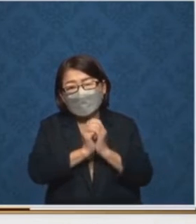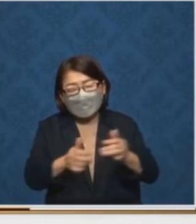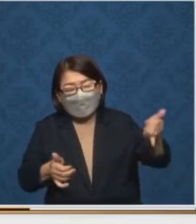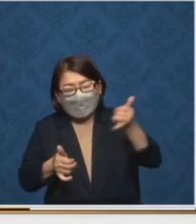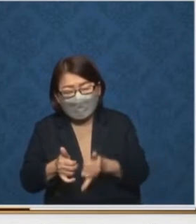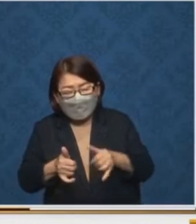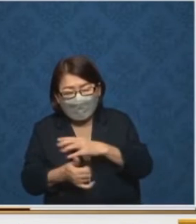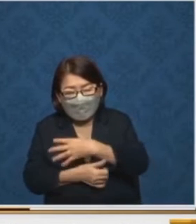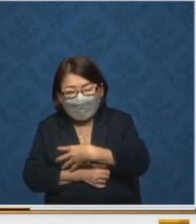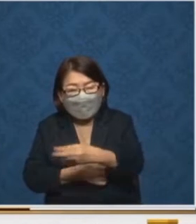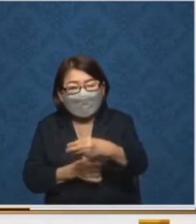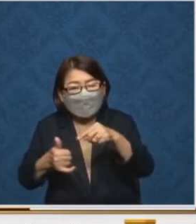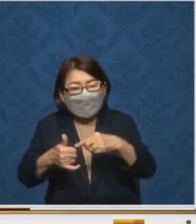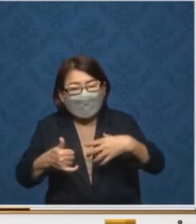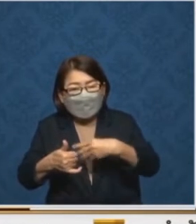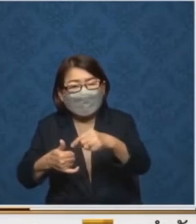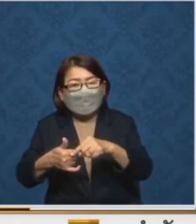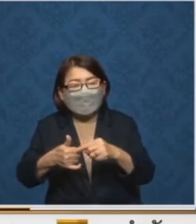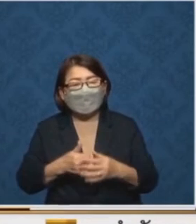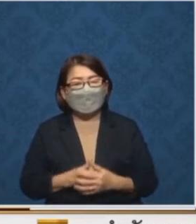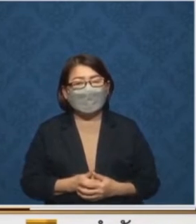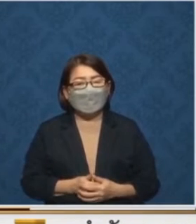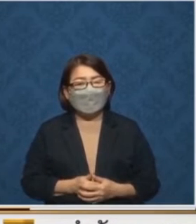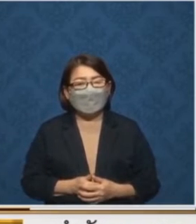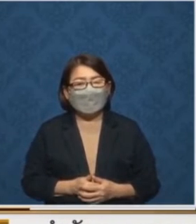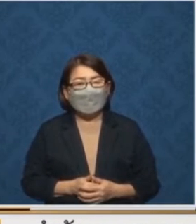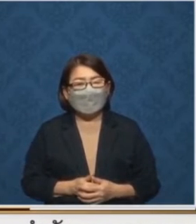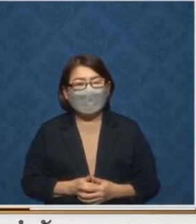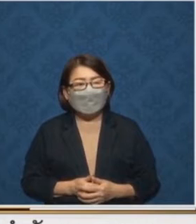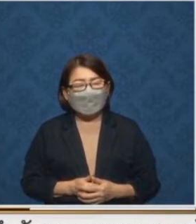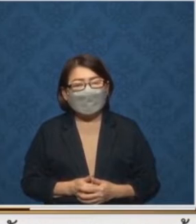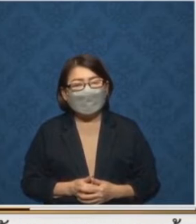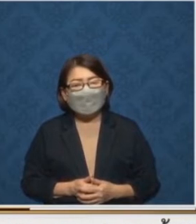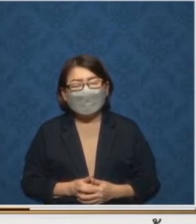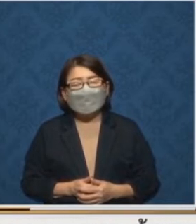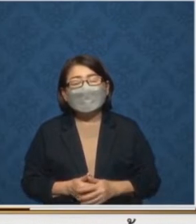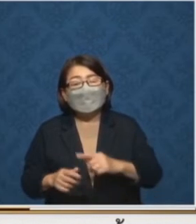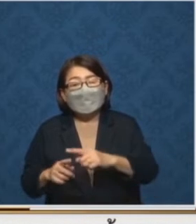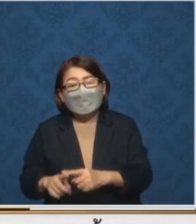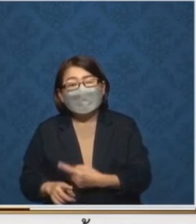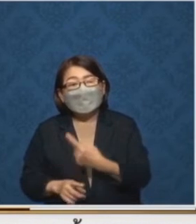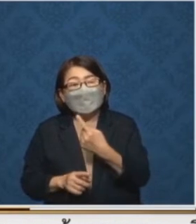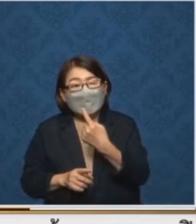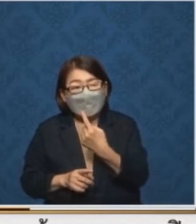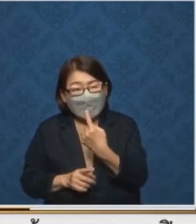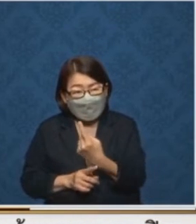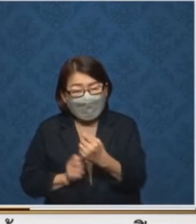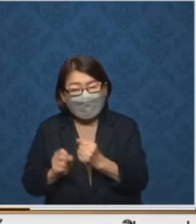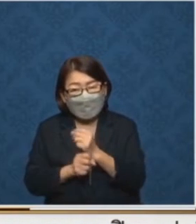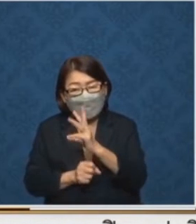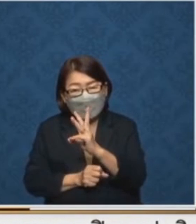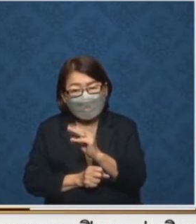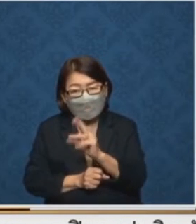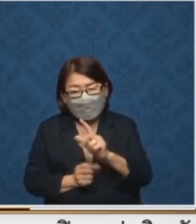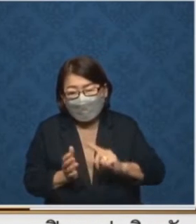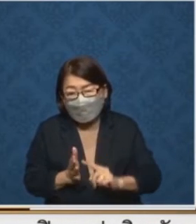แลว่ามกรา 63 เราเกิดการระบาดของโวิดปากฏตลอดทั้งปี 63 ก